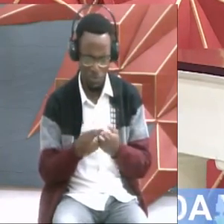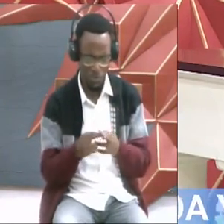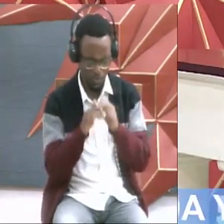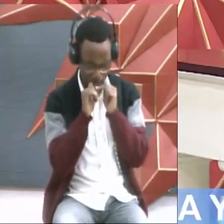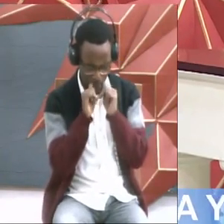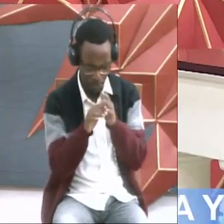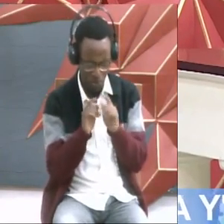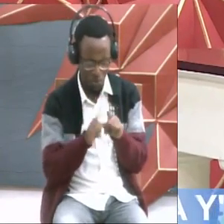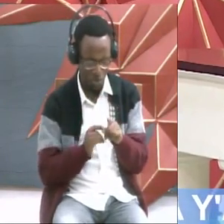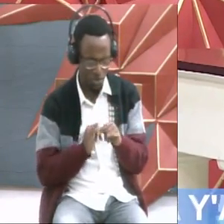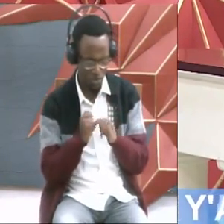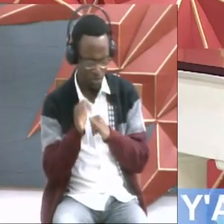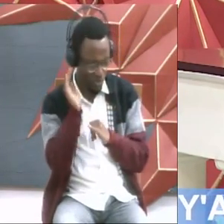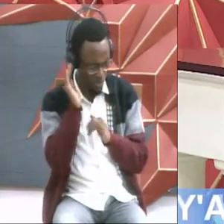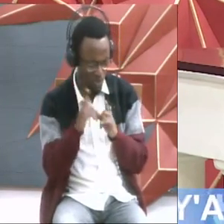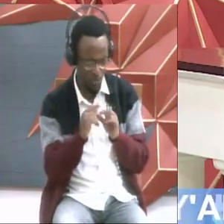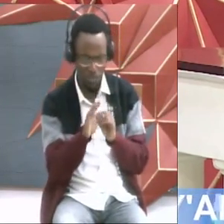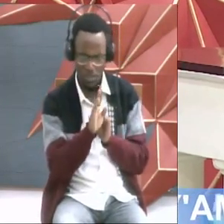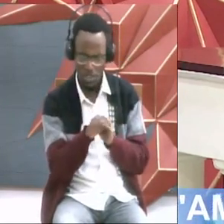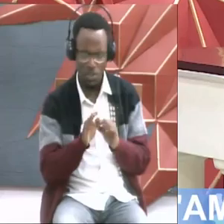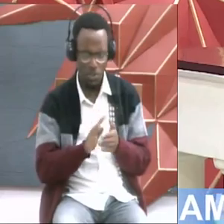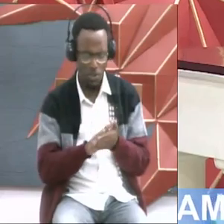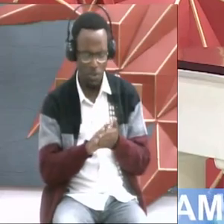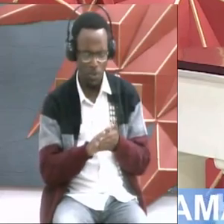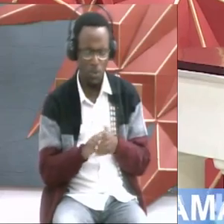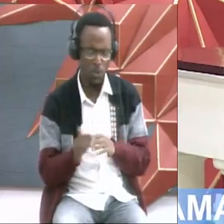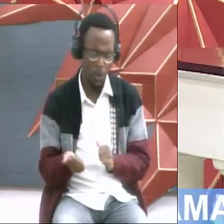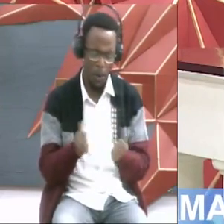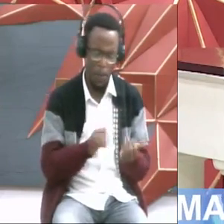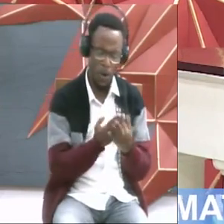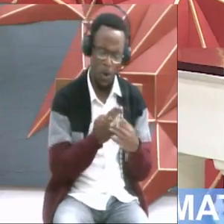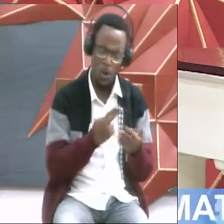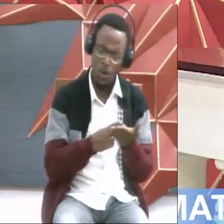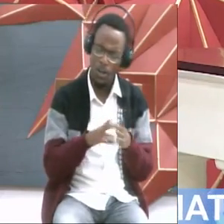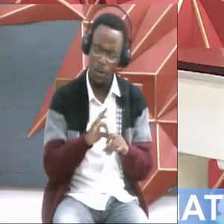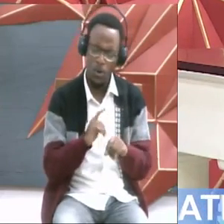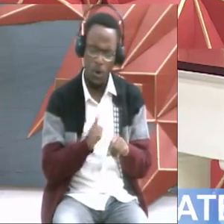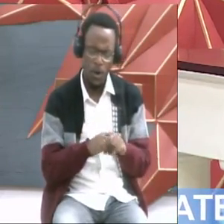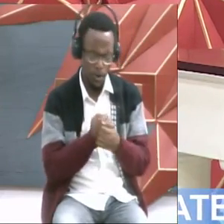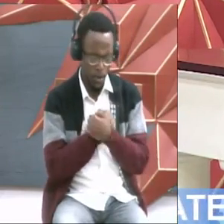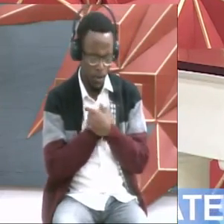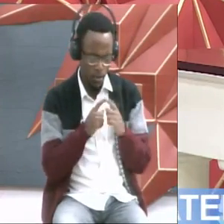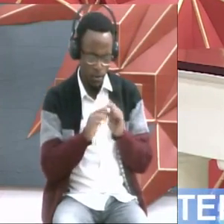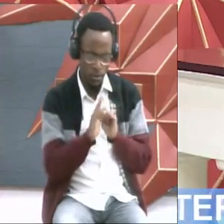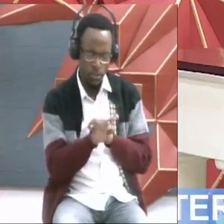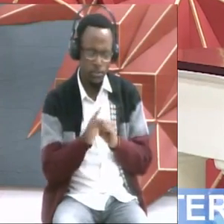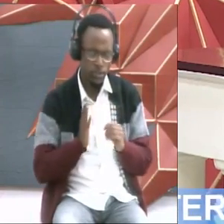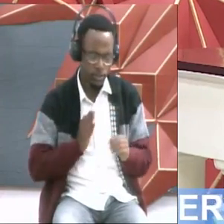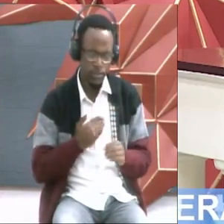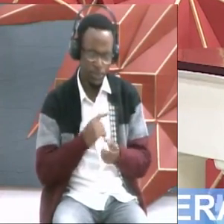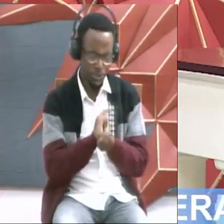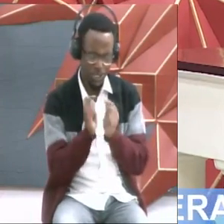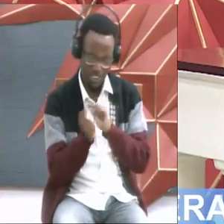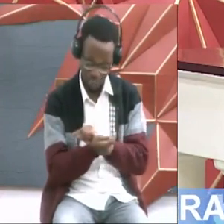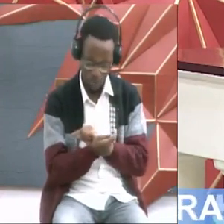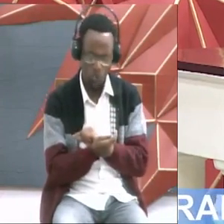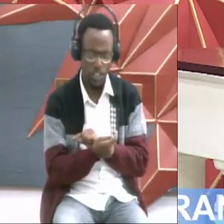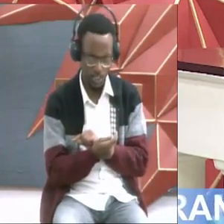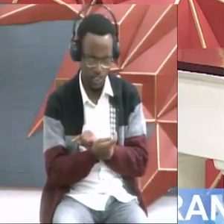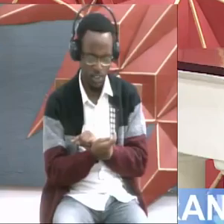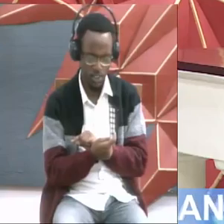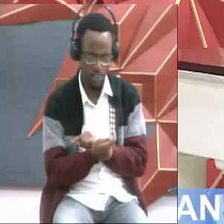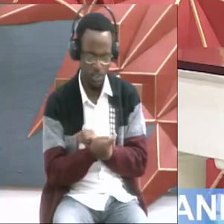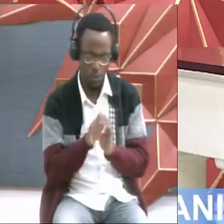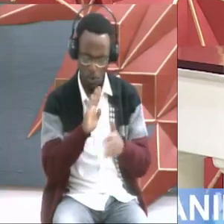umugisha, iyo twumvirije ijambo ryawe tubatizwa na mwemu wawe, iyo dukunze ijambo ryawe turahinduka na musumba